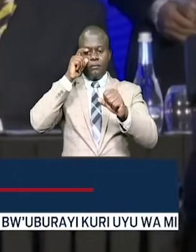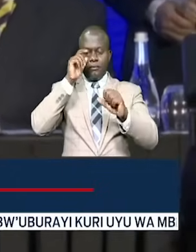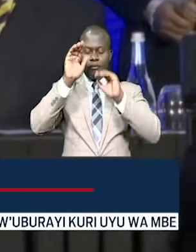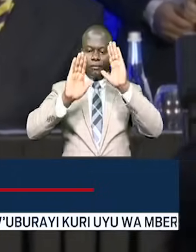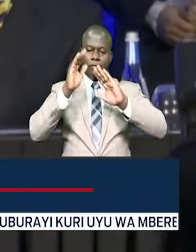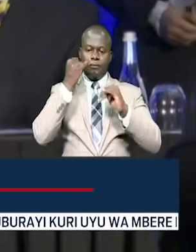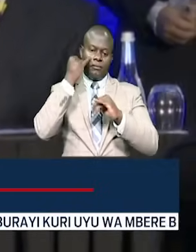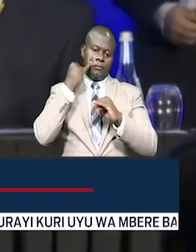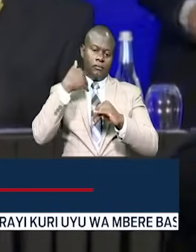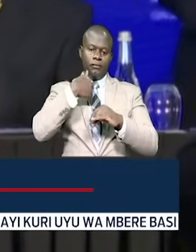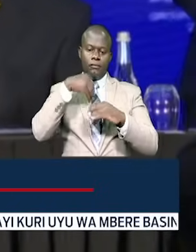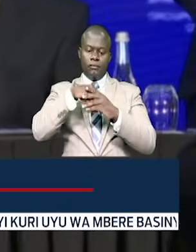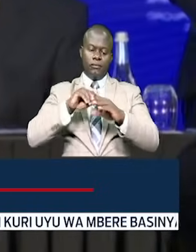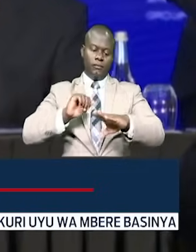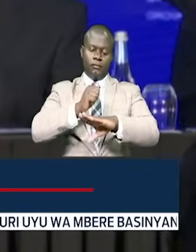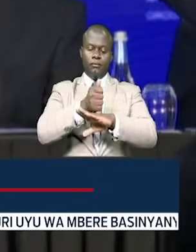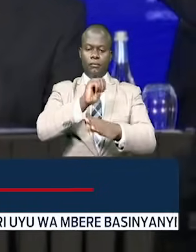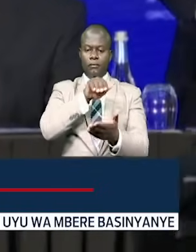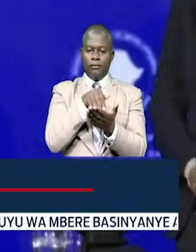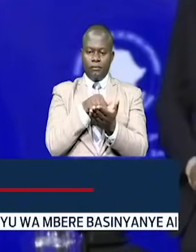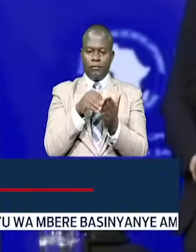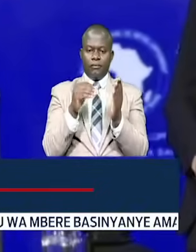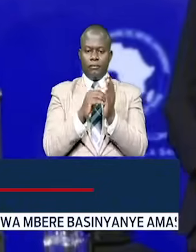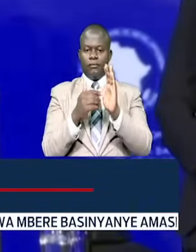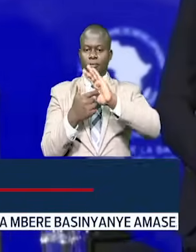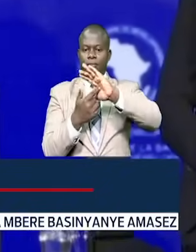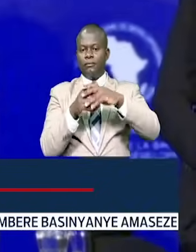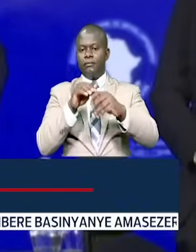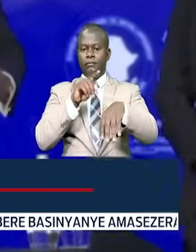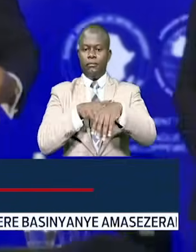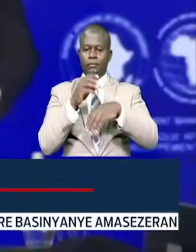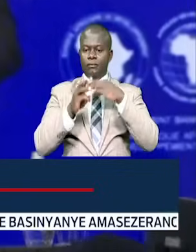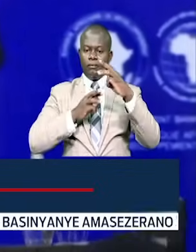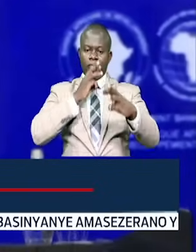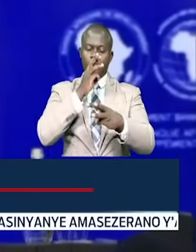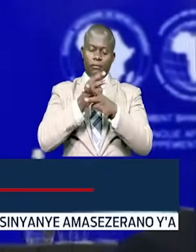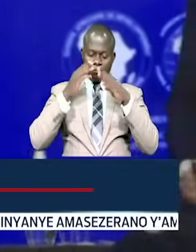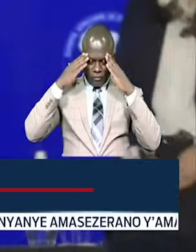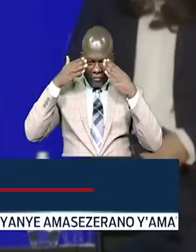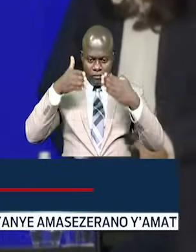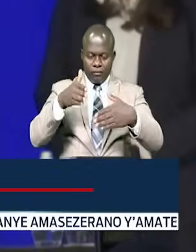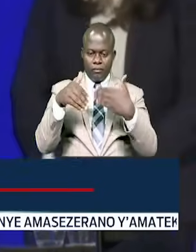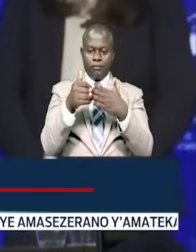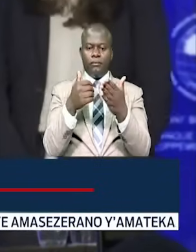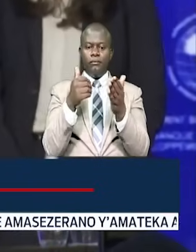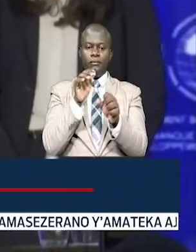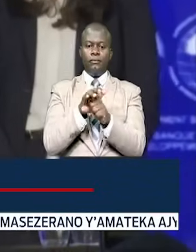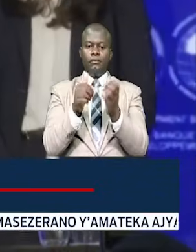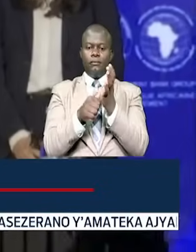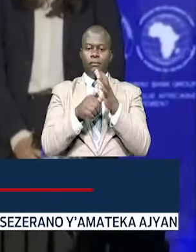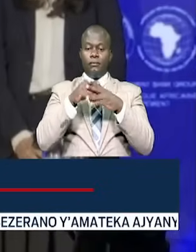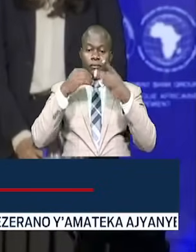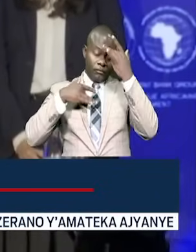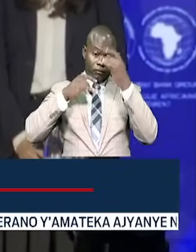rukomeye yagize mu ishyirwaho ry'iki kigo. Yerekanye ko mu gihe isi yari yugarijwe cyane n'icyorezo cya